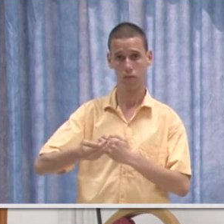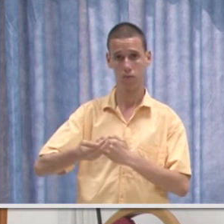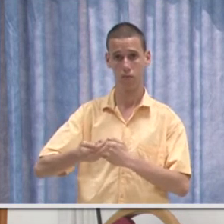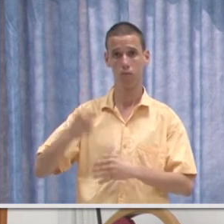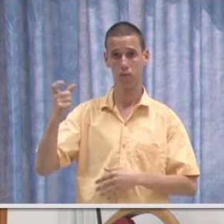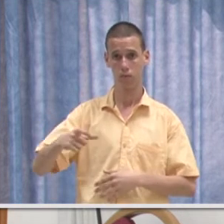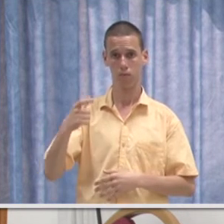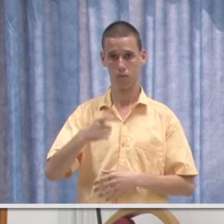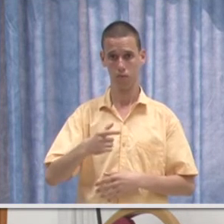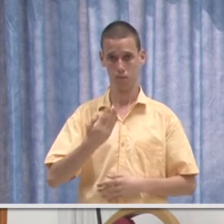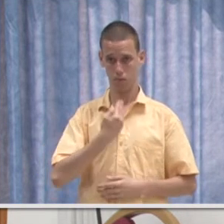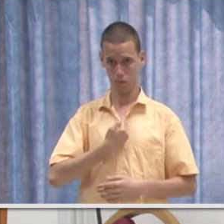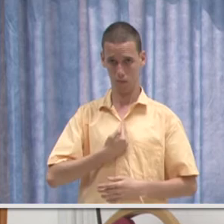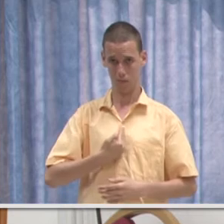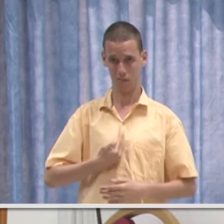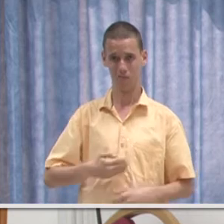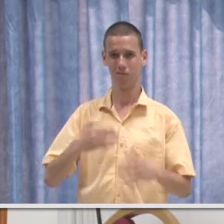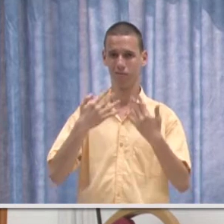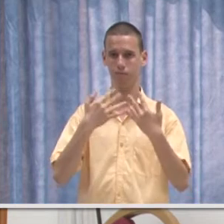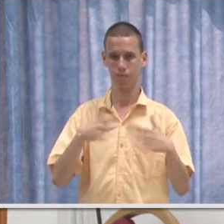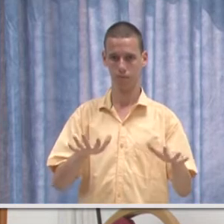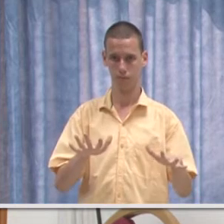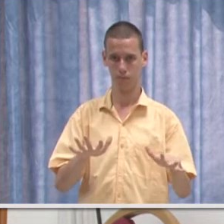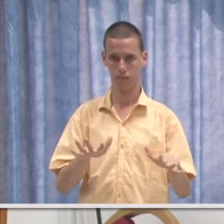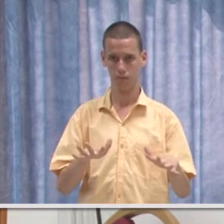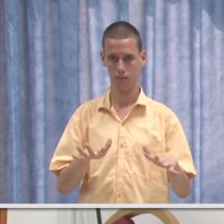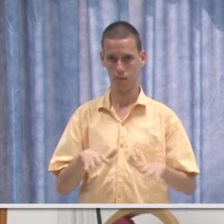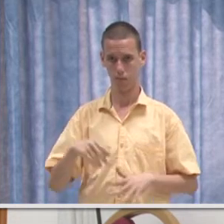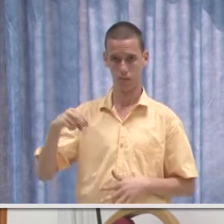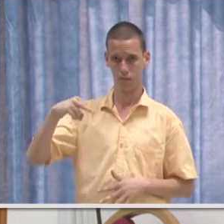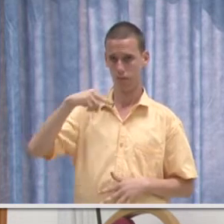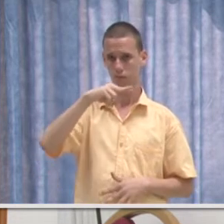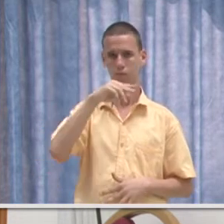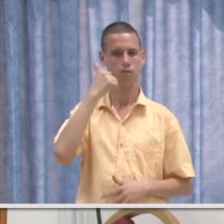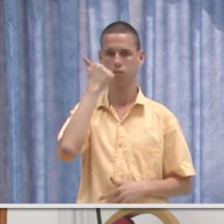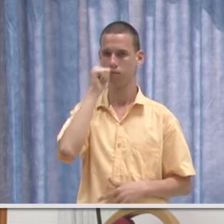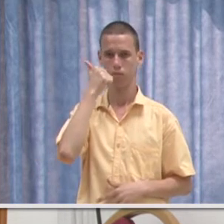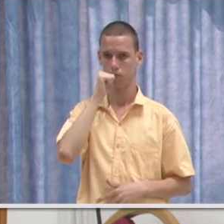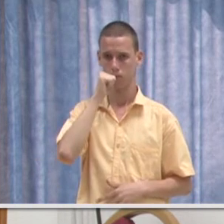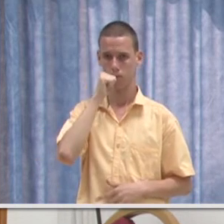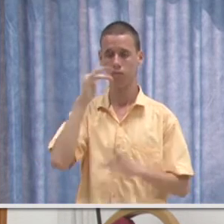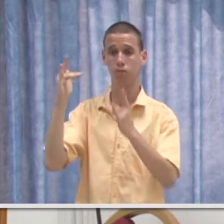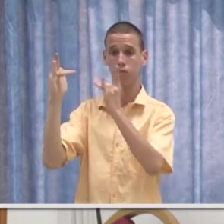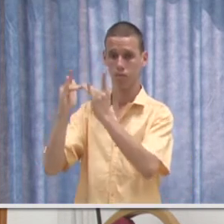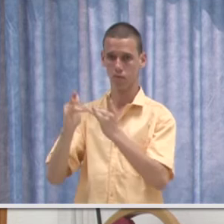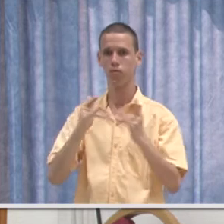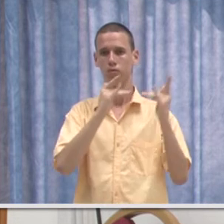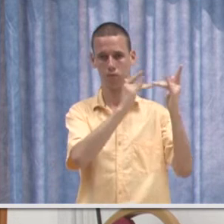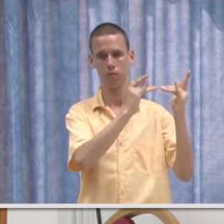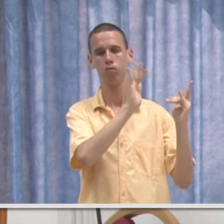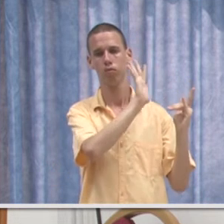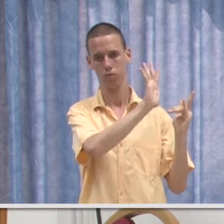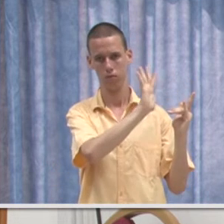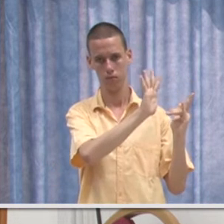servir l'escalier. C'est la raison à cause de mes autres là-bas. Et la plupart, ça va du